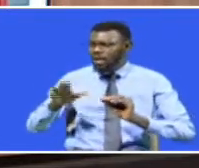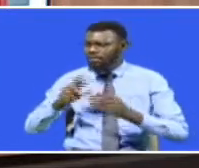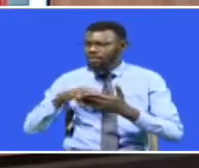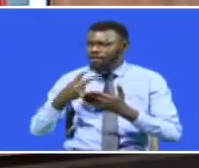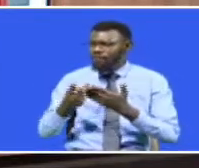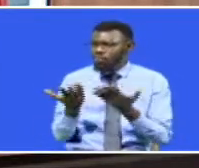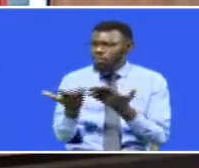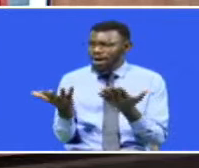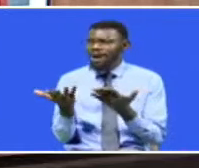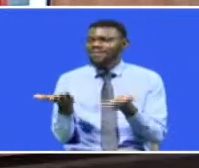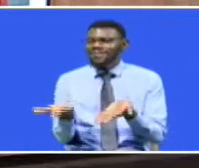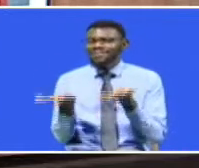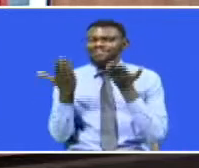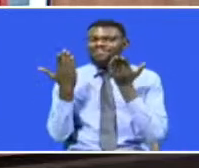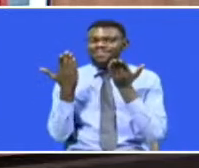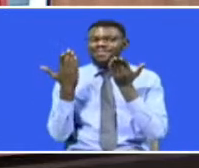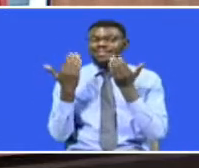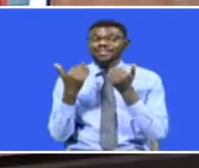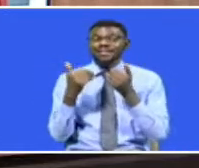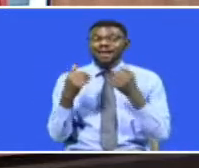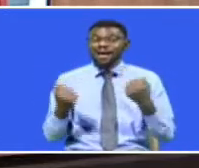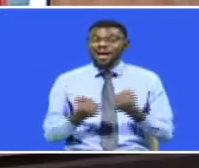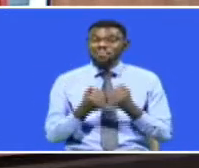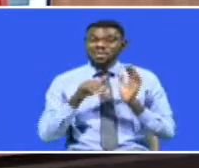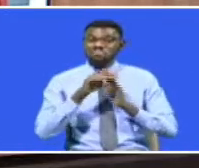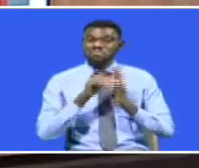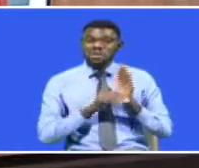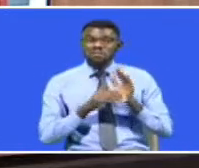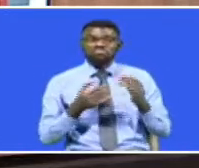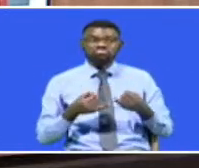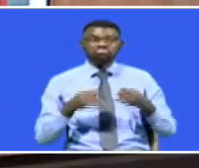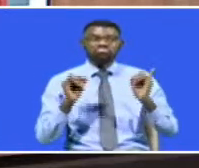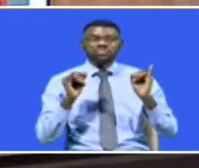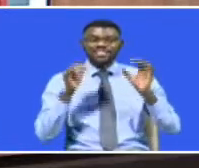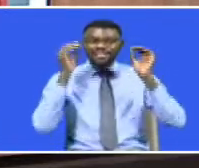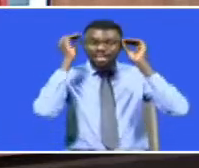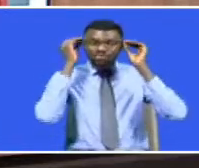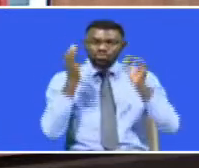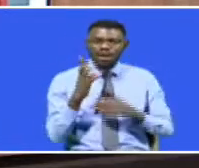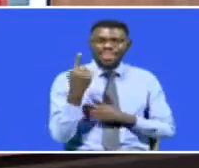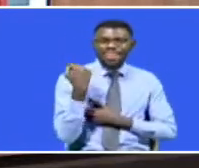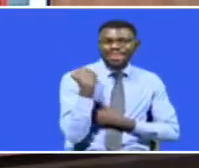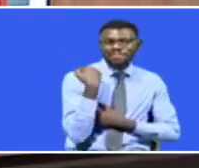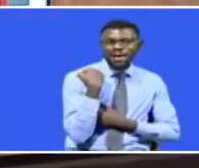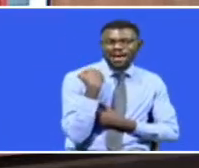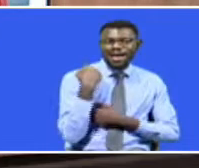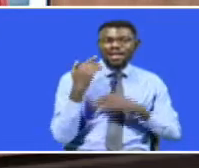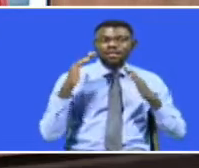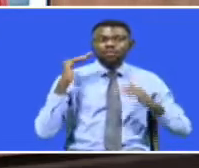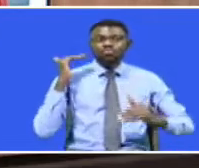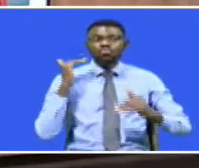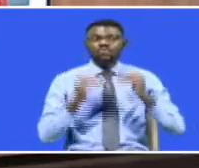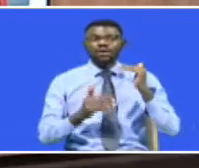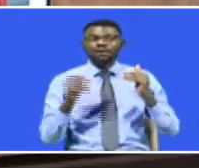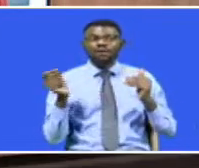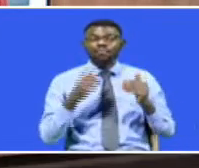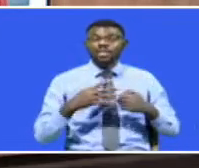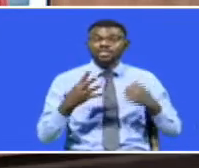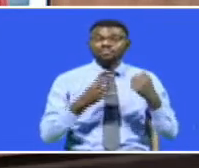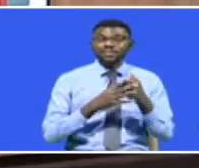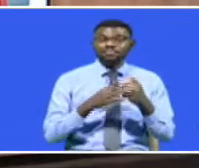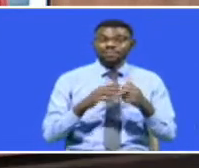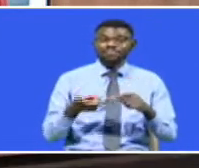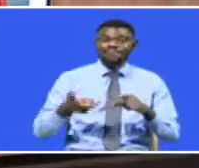Miti, iwapo utatekelezwa mapema, mpango huo utasababisha idadi ya wanafunzi ambao wanajiunga na chuo kikuu baadaye mwezi Septemba